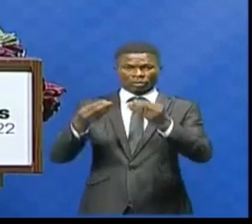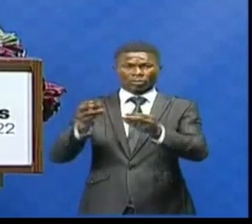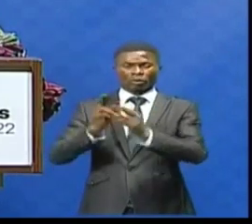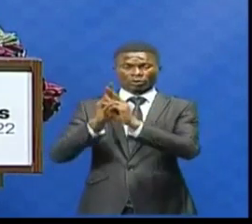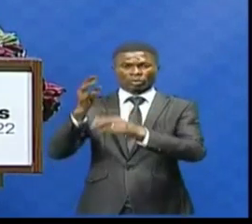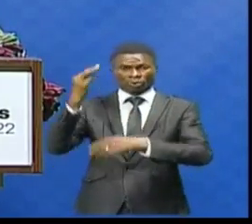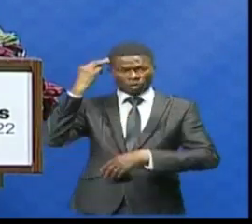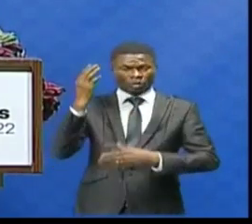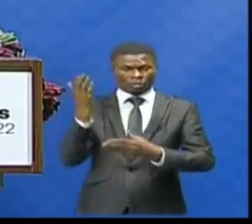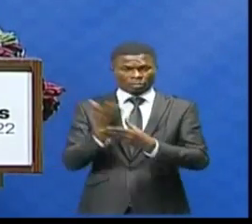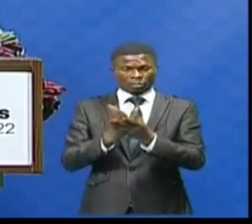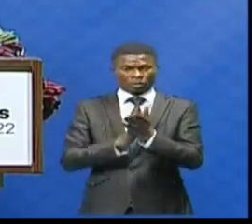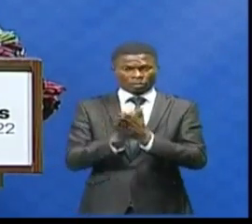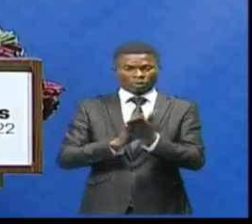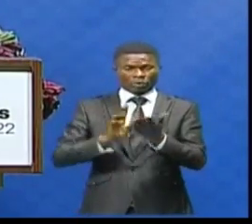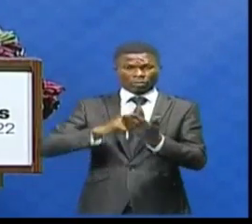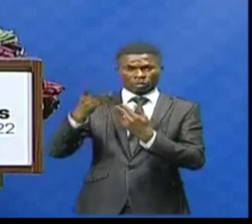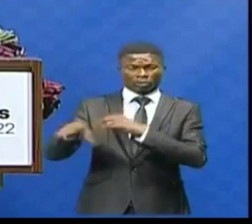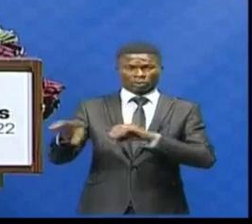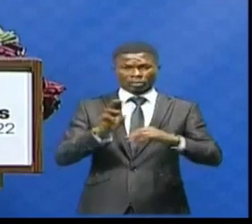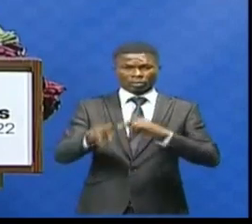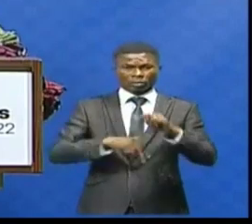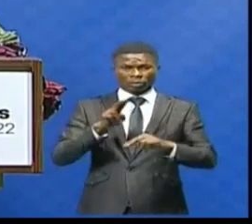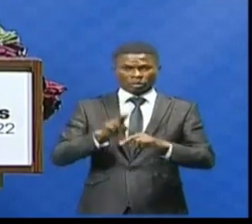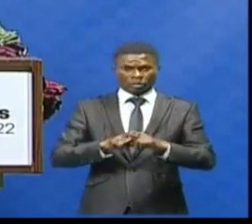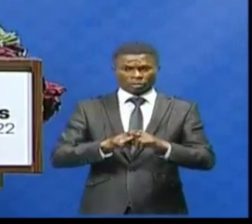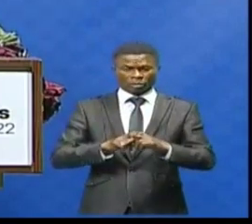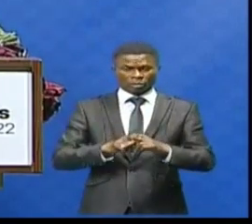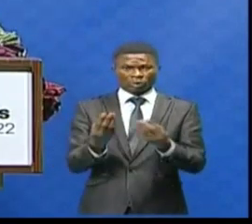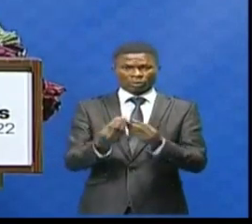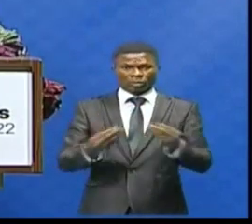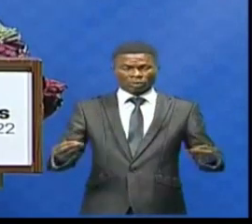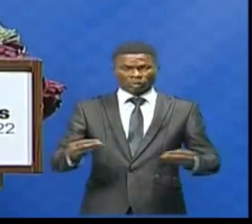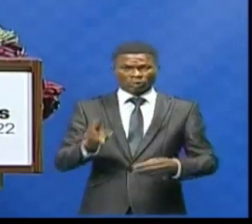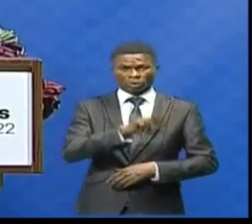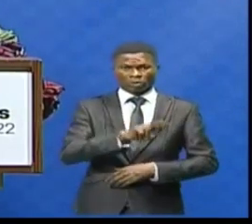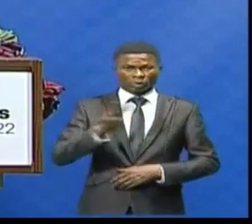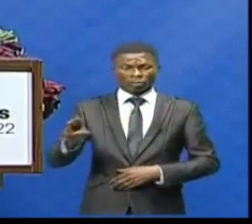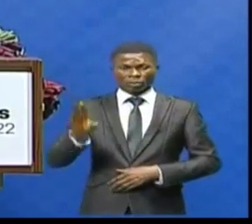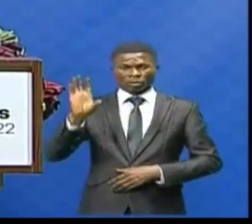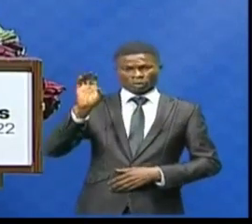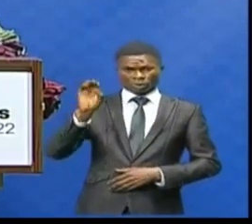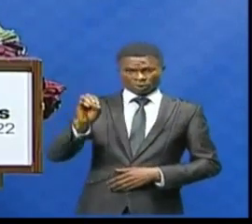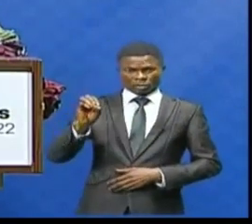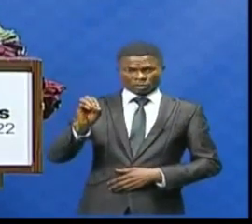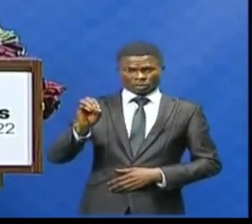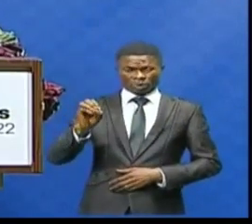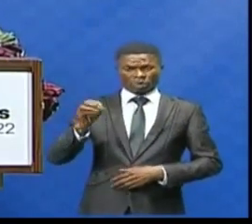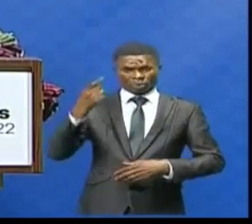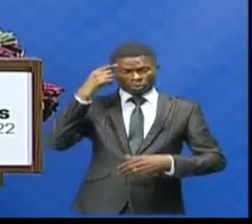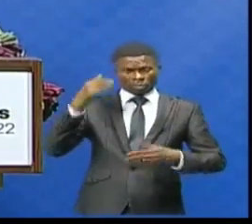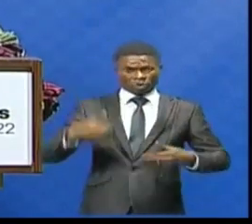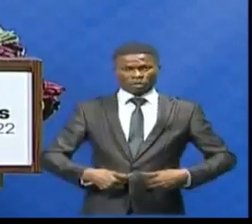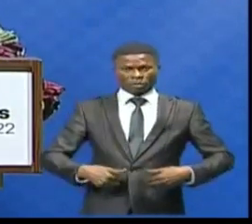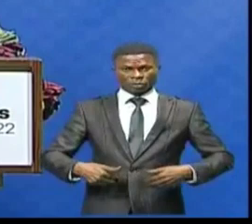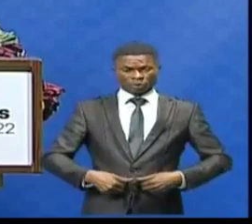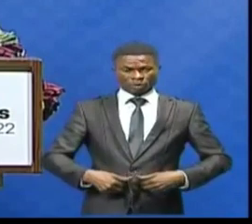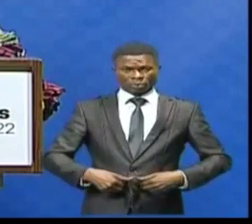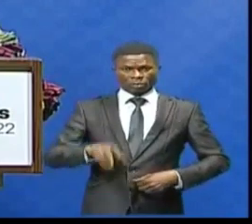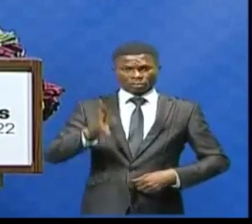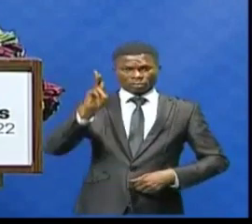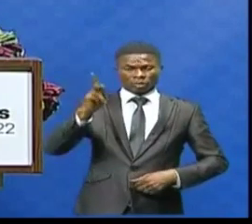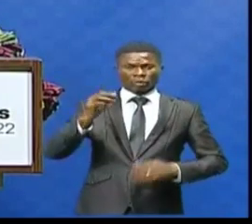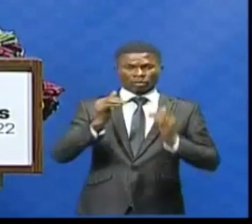des dossiers consacrés au plan d'action nationale de la résolution 2250 sur la jeunesse et